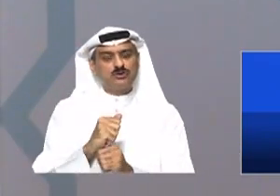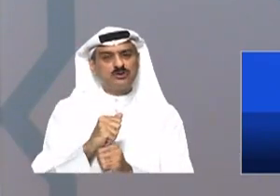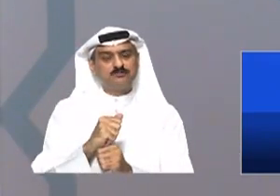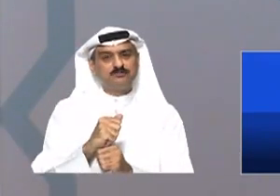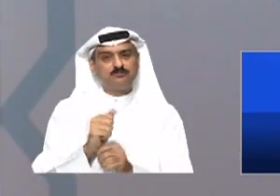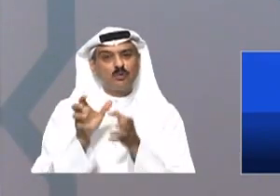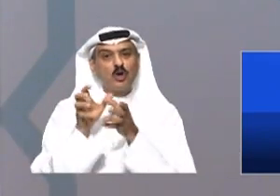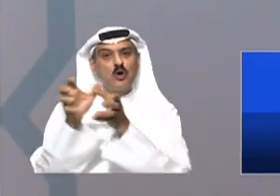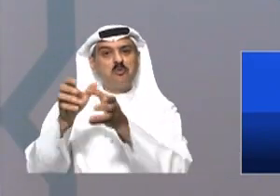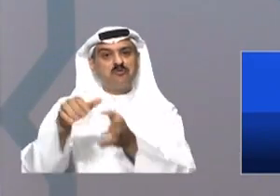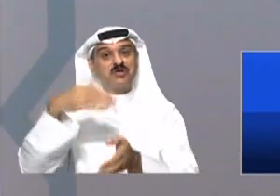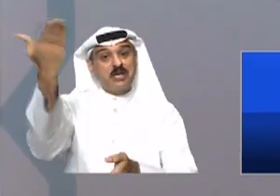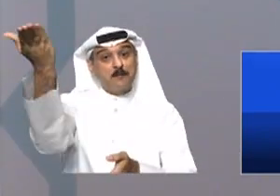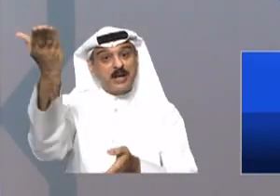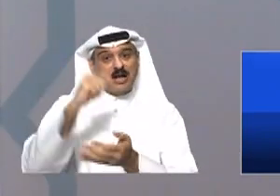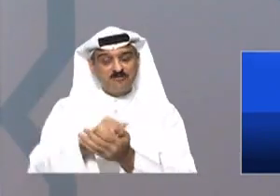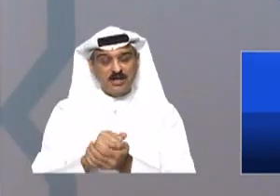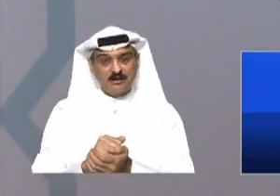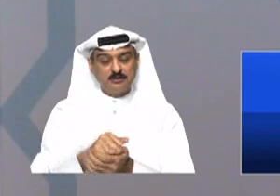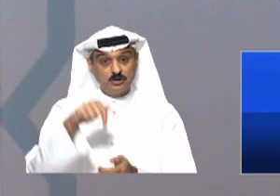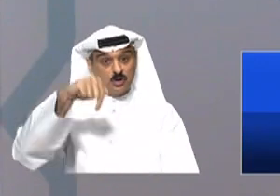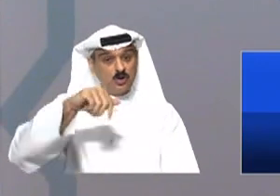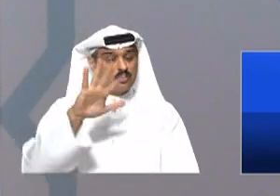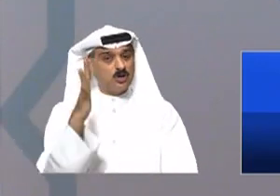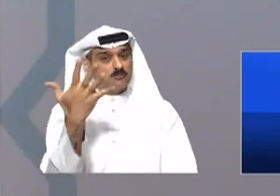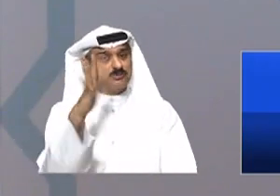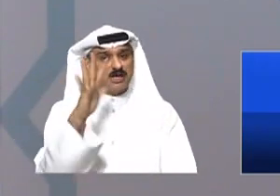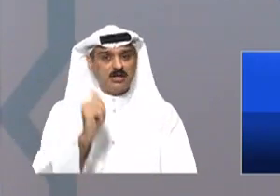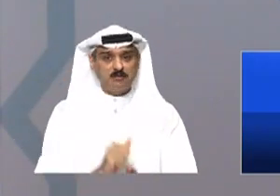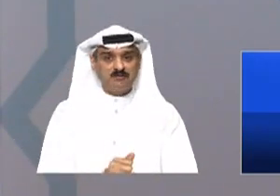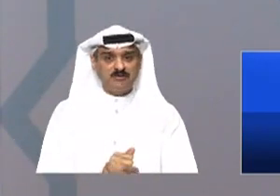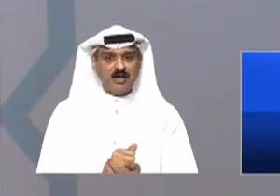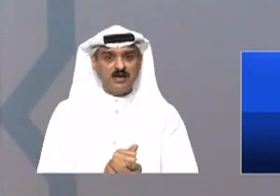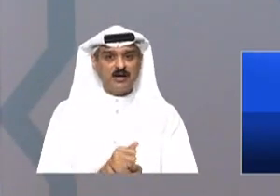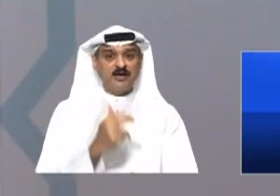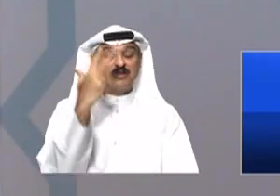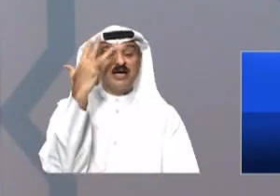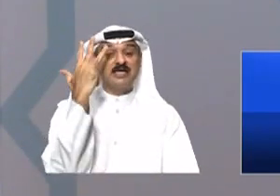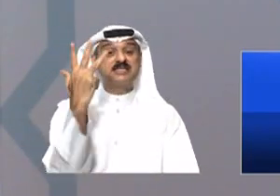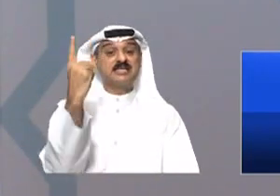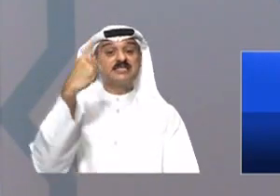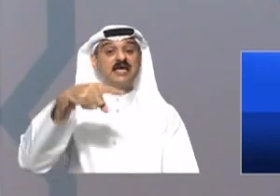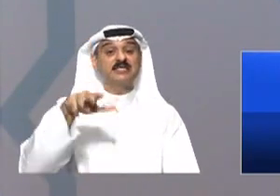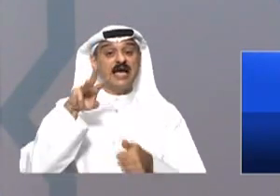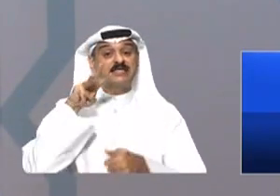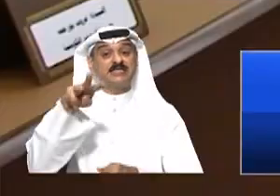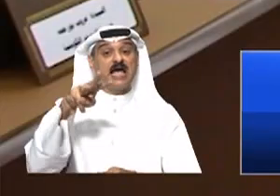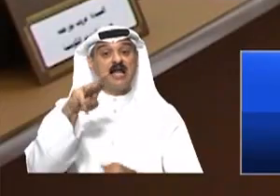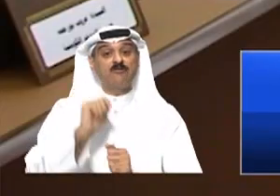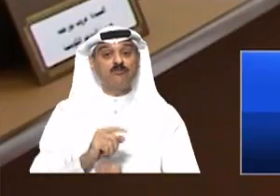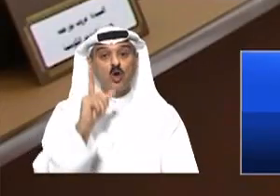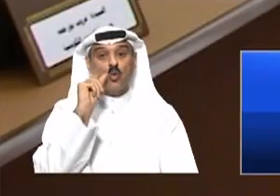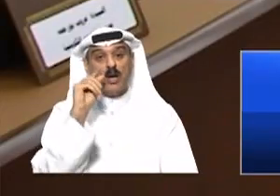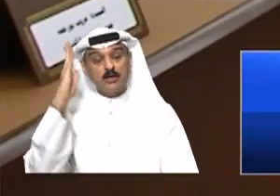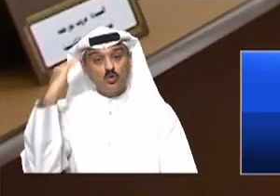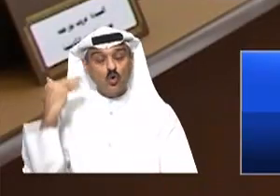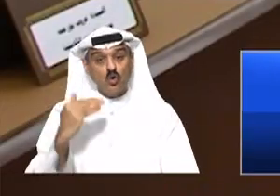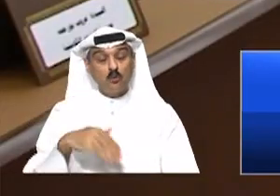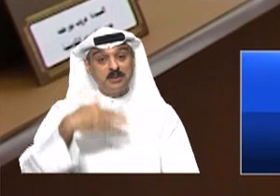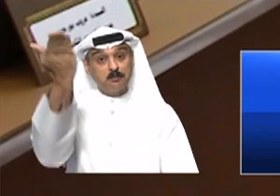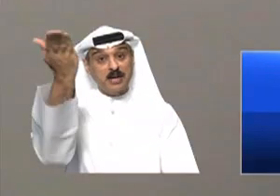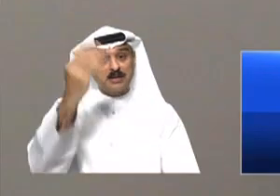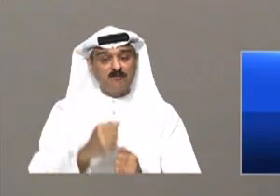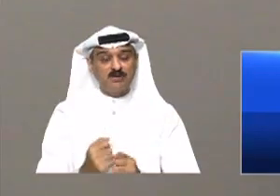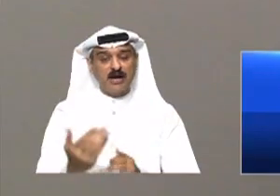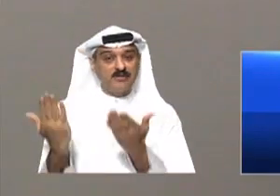مخصصات مبتعثين. نحن عندنا تقريبا اليوم ما يزيد على 19,000 طالب وطالبة بالخارج. كما اجتمعت هذا الأسبوع لجنة